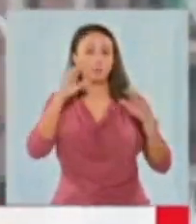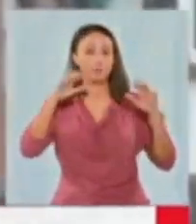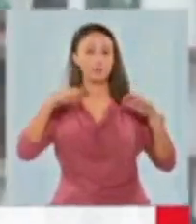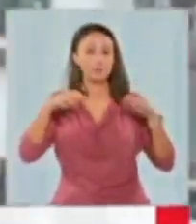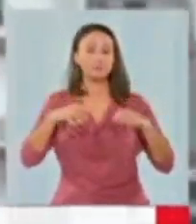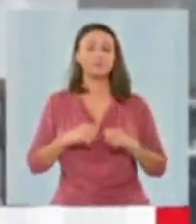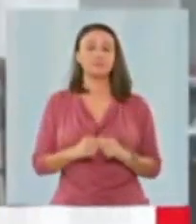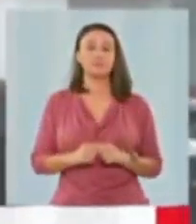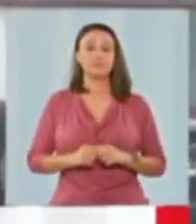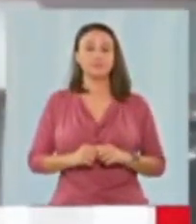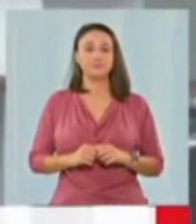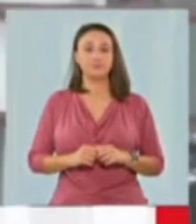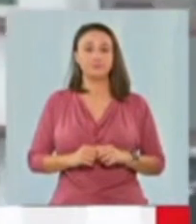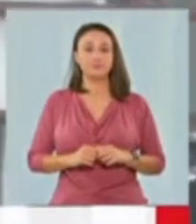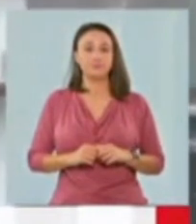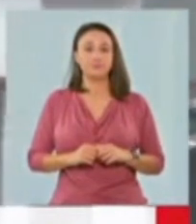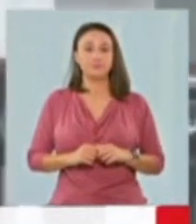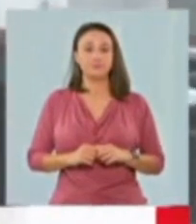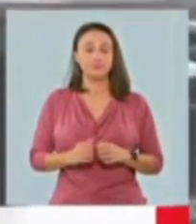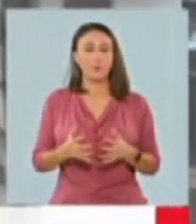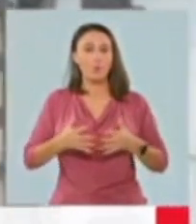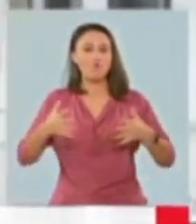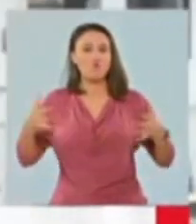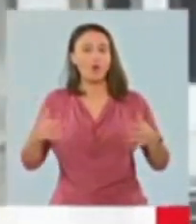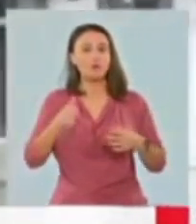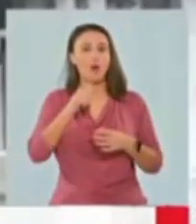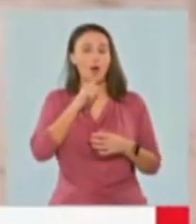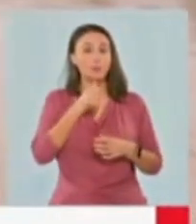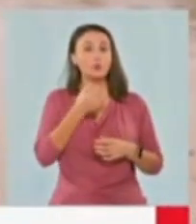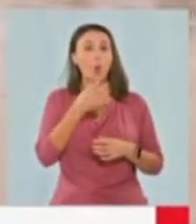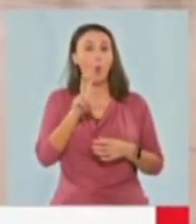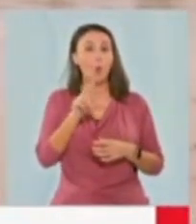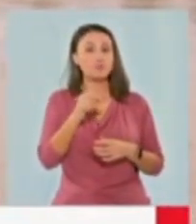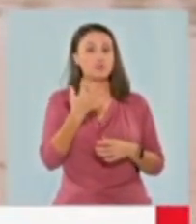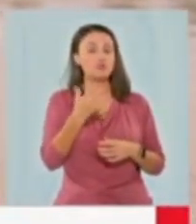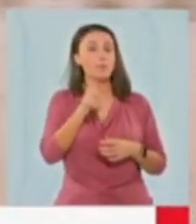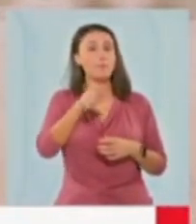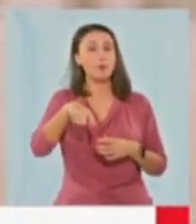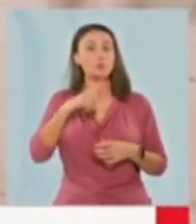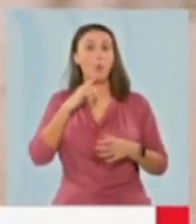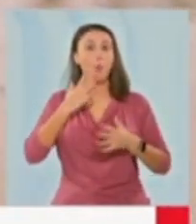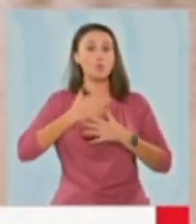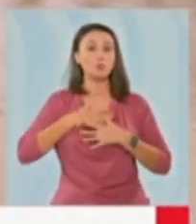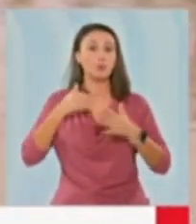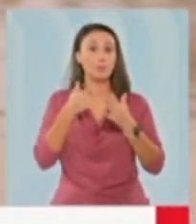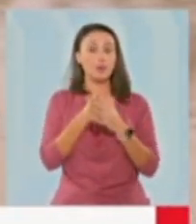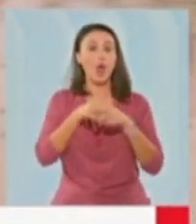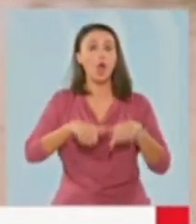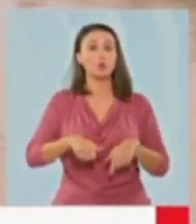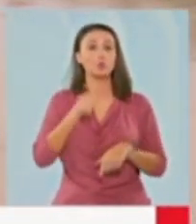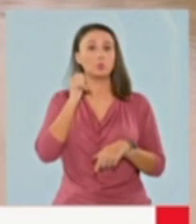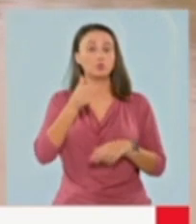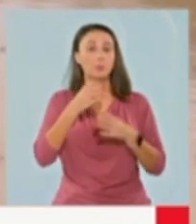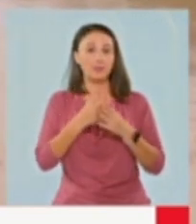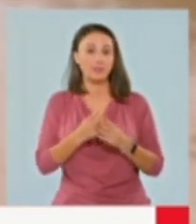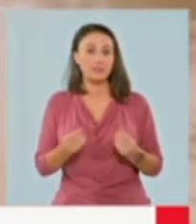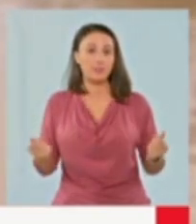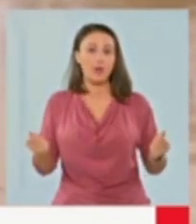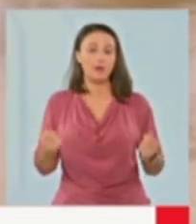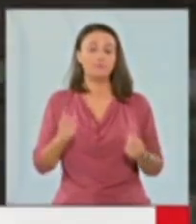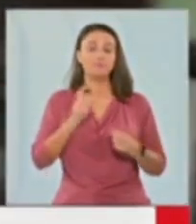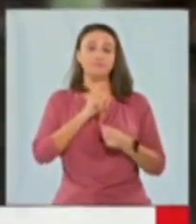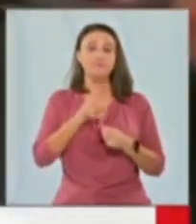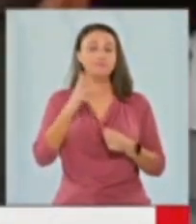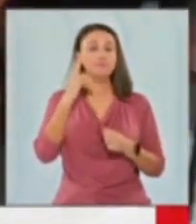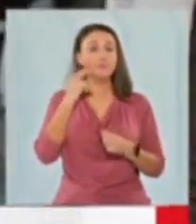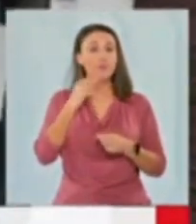de ploile torențiale care au dus la umflarea râurilor. Cel puțin 85 de oameni au murit până acum și alți 11 sunt azi dispăruți. Într-un caz, o